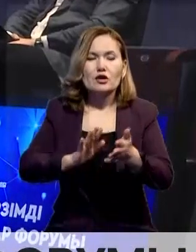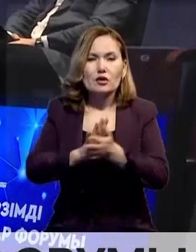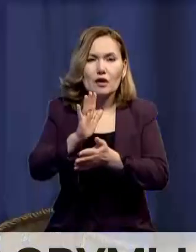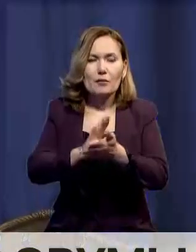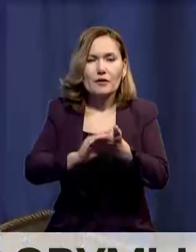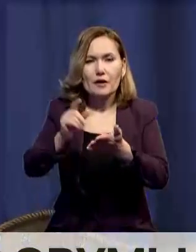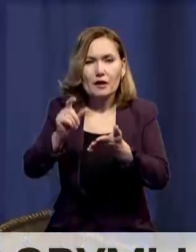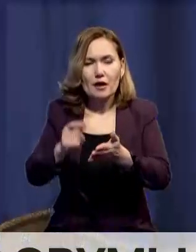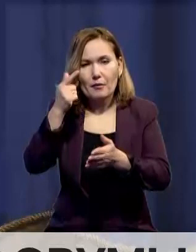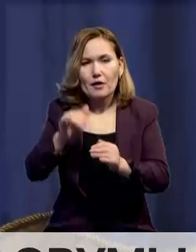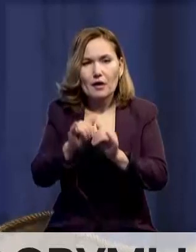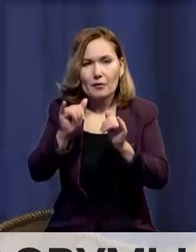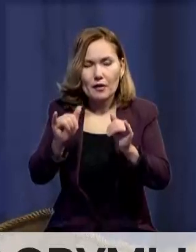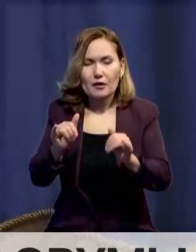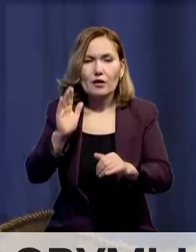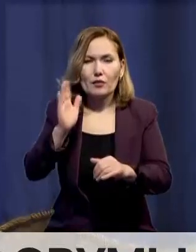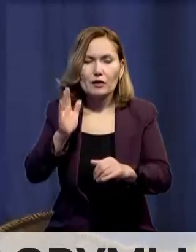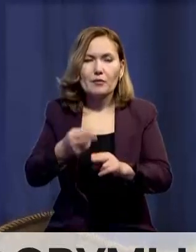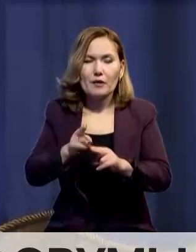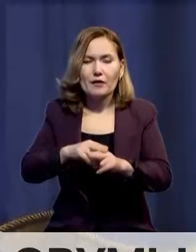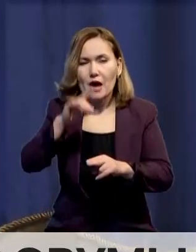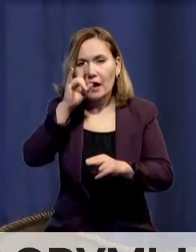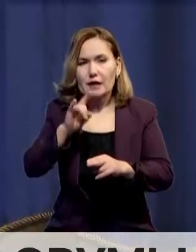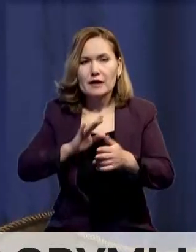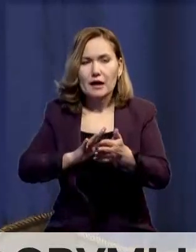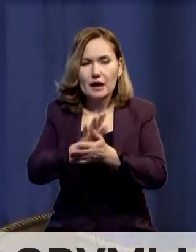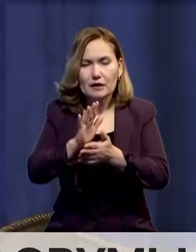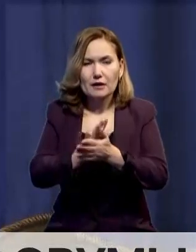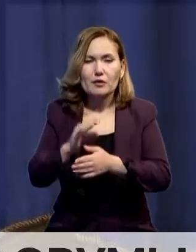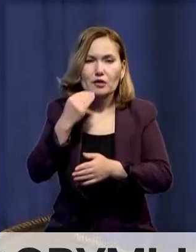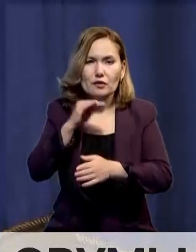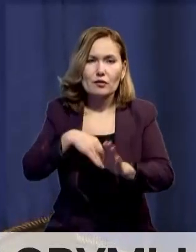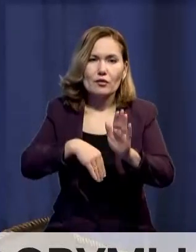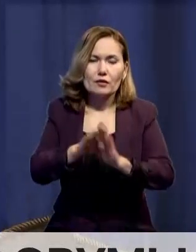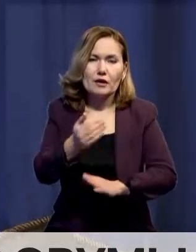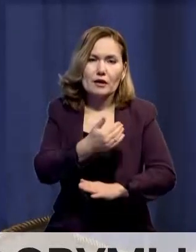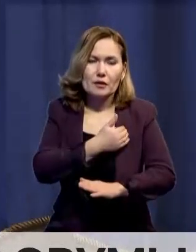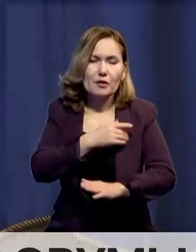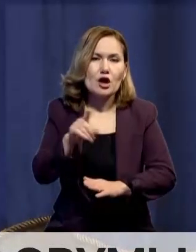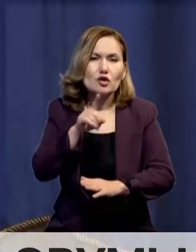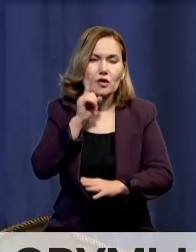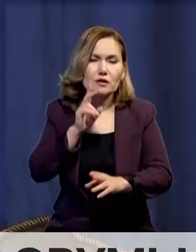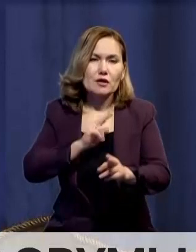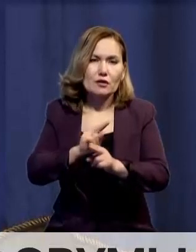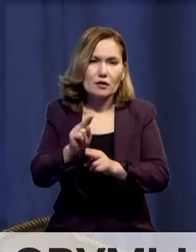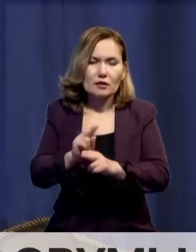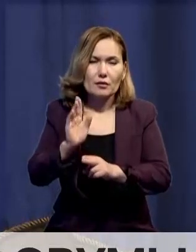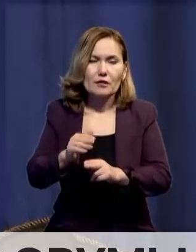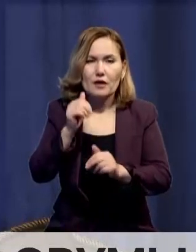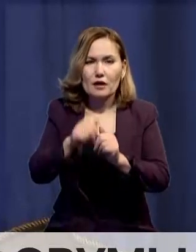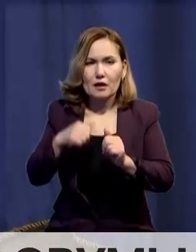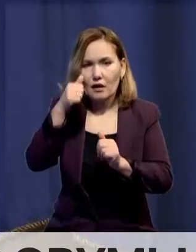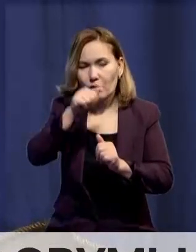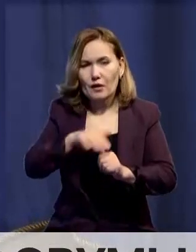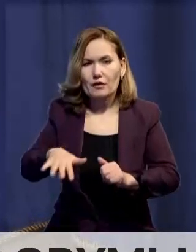мақсатында жақында ғана қайта құрылған Қазақ газеттерінде және Қазконтентте тәжірибе алмасу жобасы іске қосылады. Жыл бойы